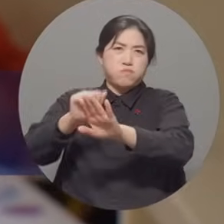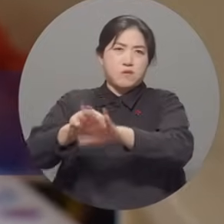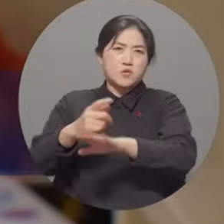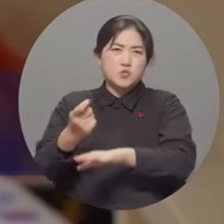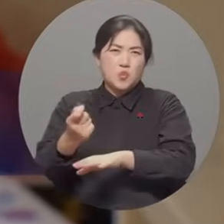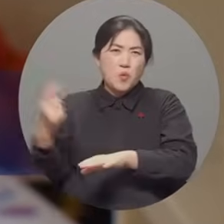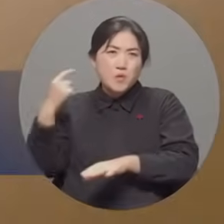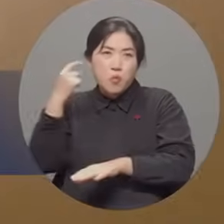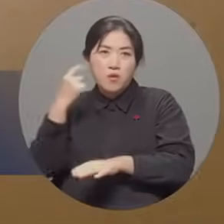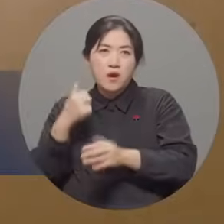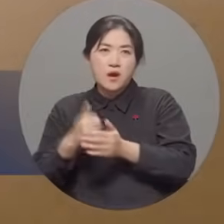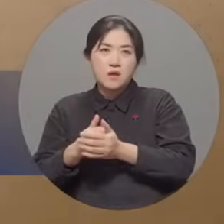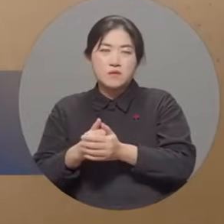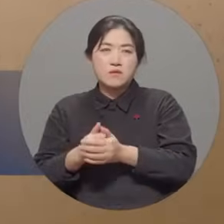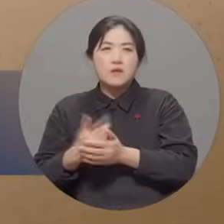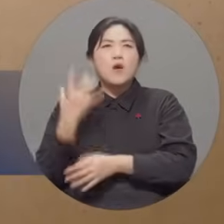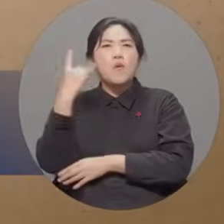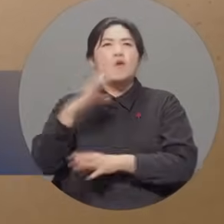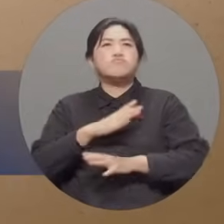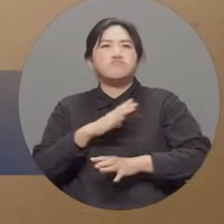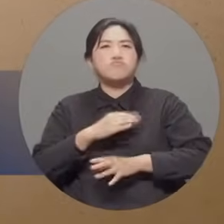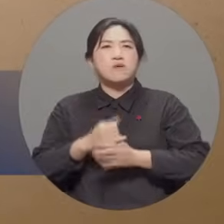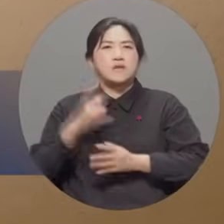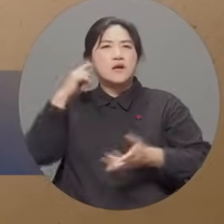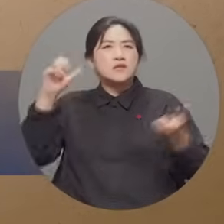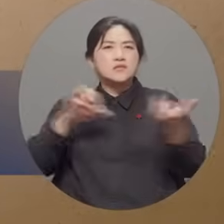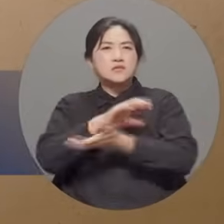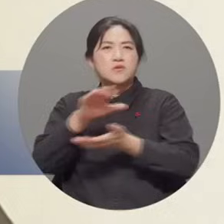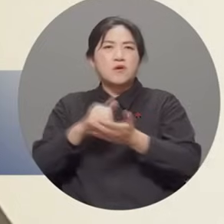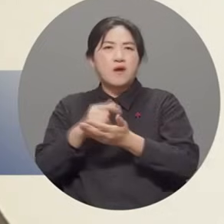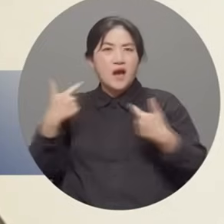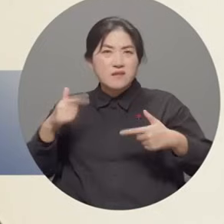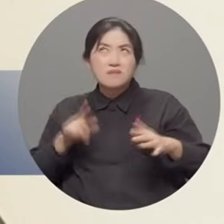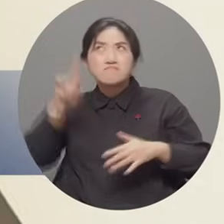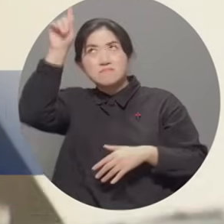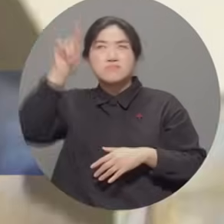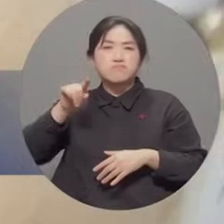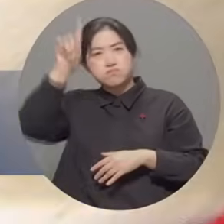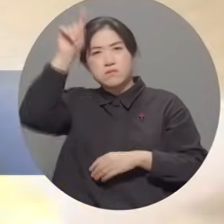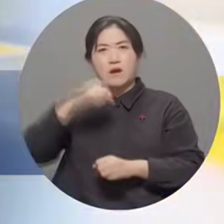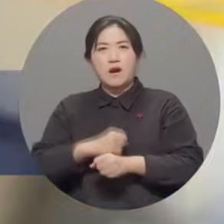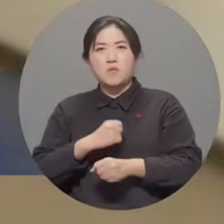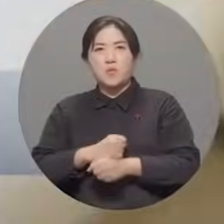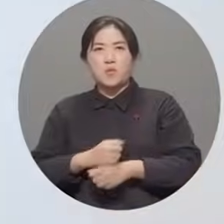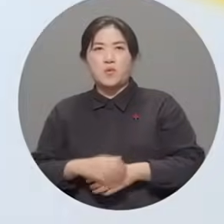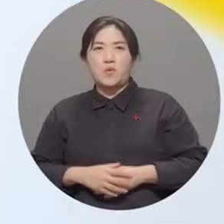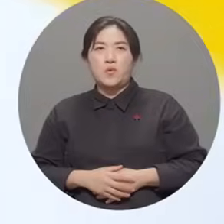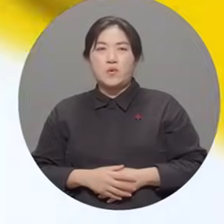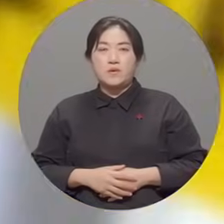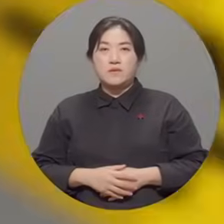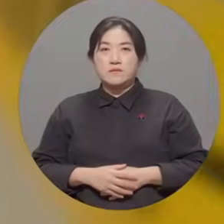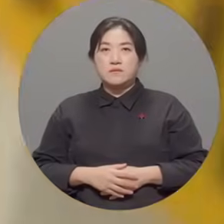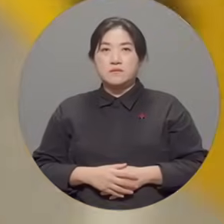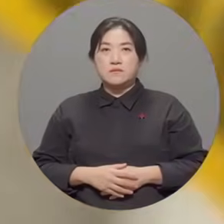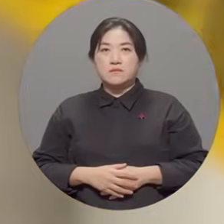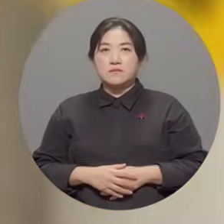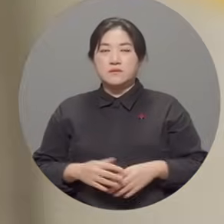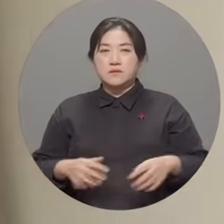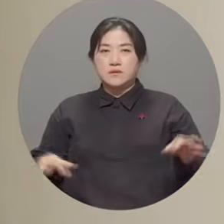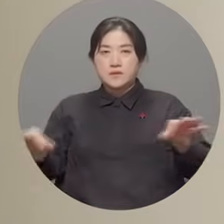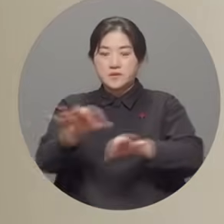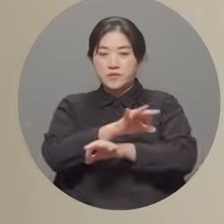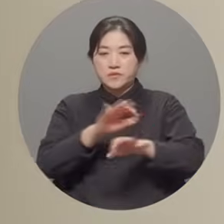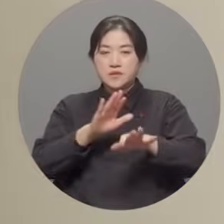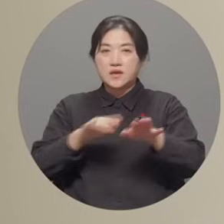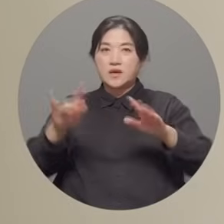문 소리만 조금만 나서 원래 무서웠어요. 시끄럽다고 맨날 뜯어 올라가고. 경실련 집계 결과